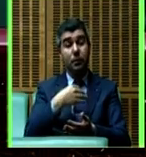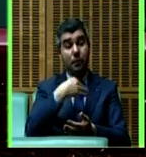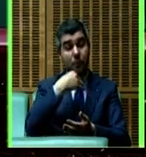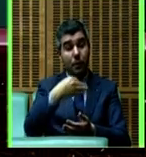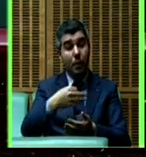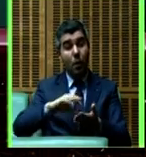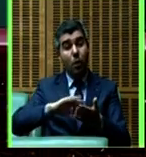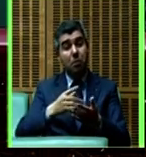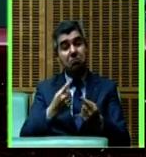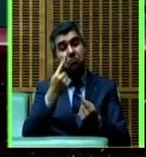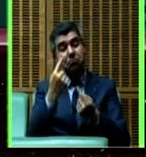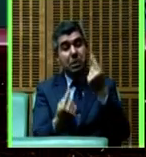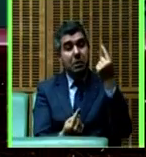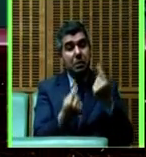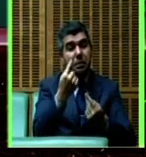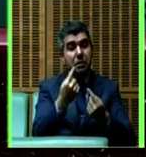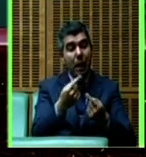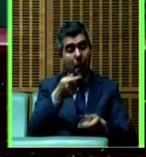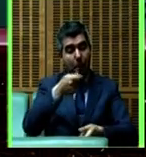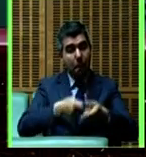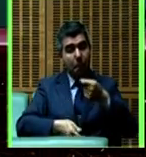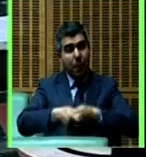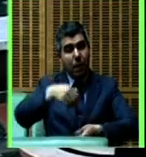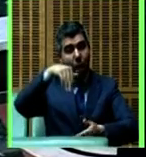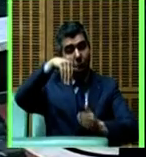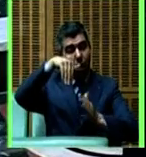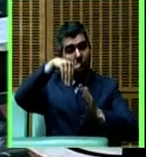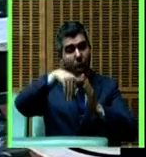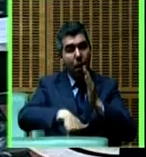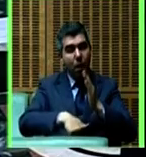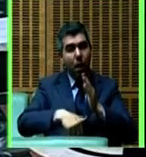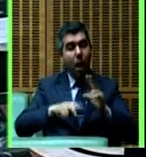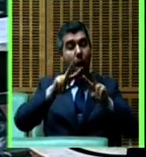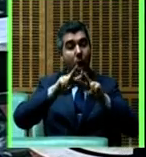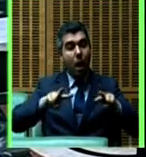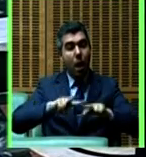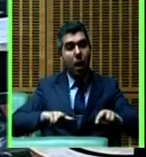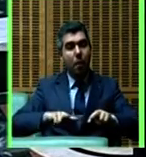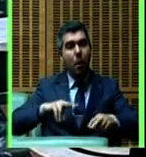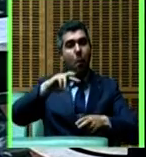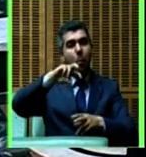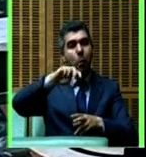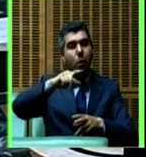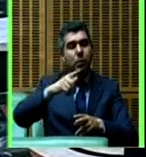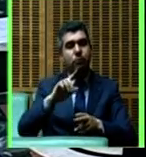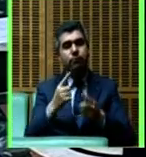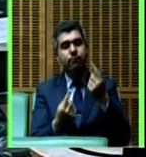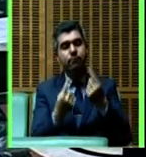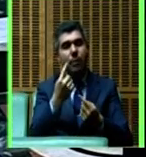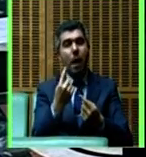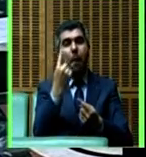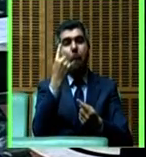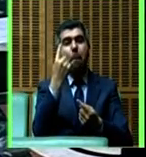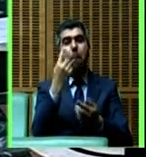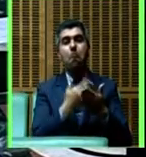نجدها الاستعمال الحالي ديالنا، ونحن لم نوسع بعد استعمال الغاز الطبيعي، حوالي 1 مليار متر مكعب. باش